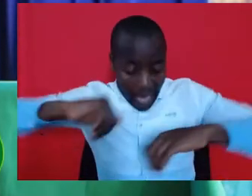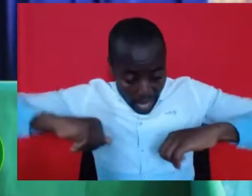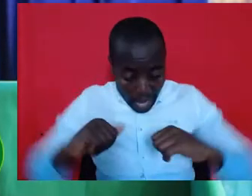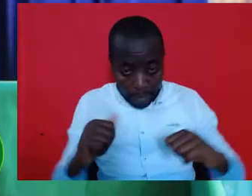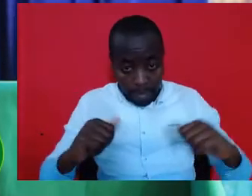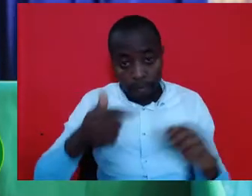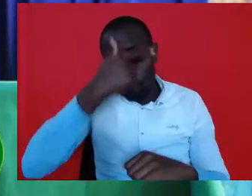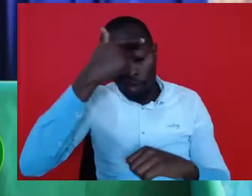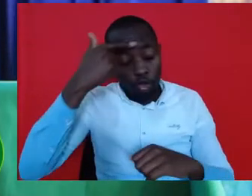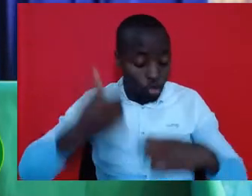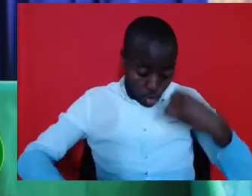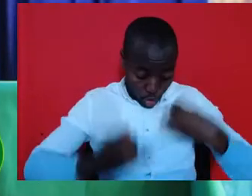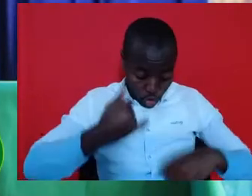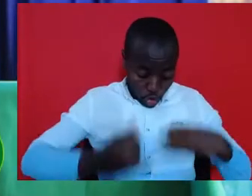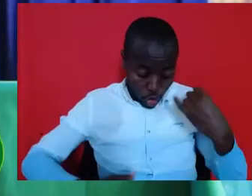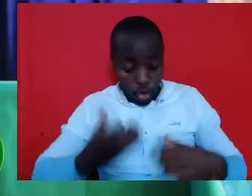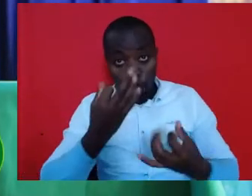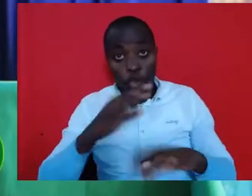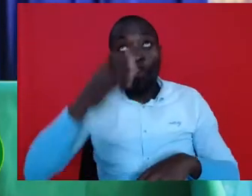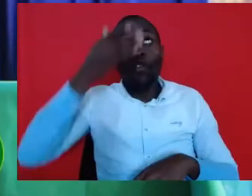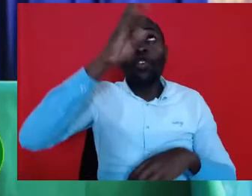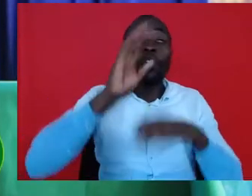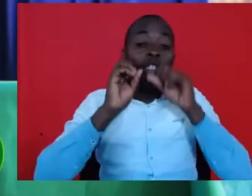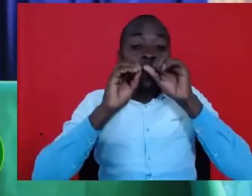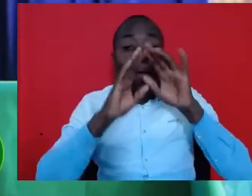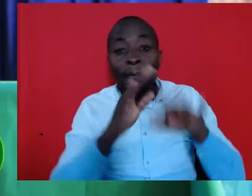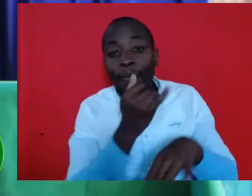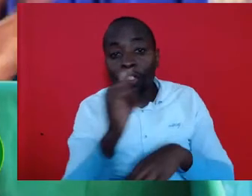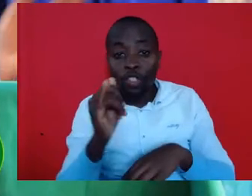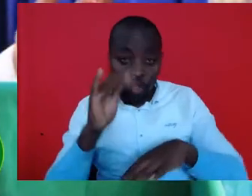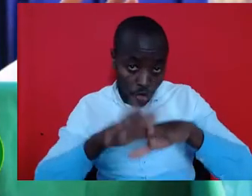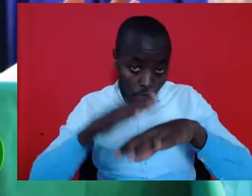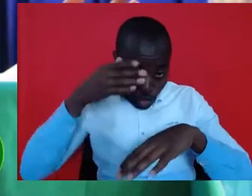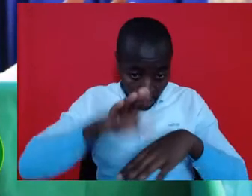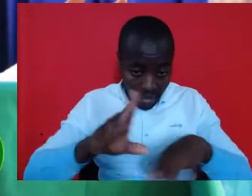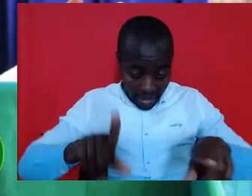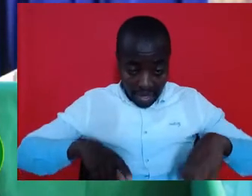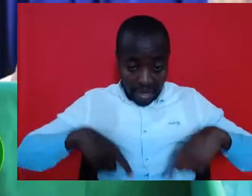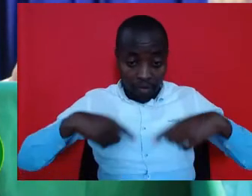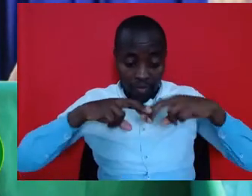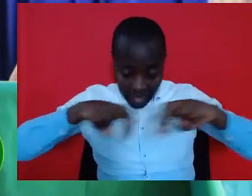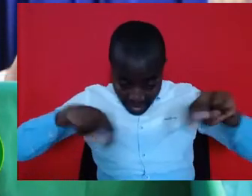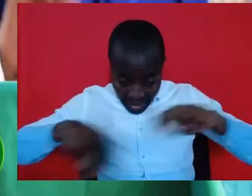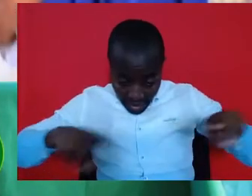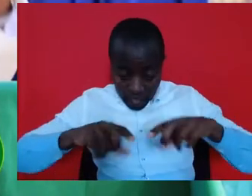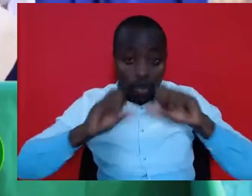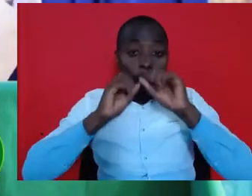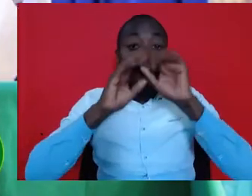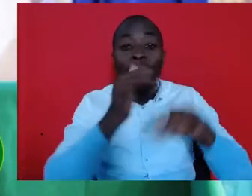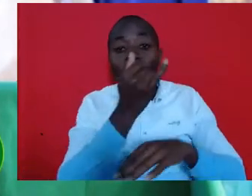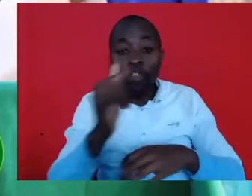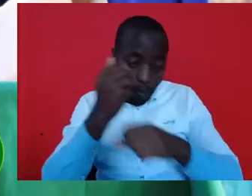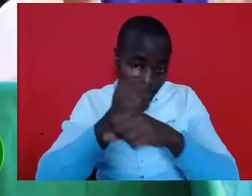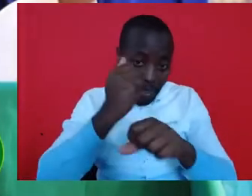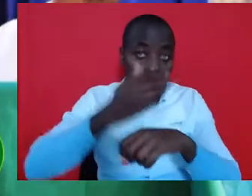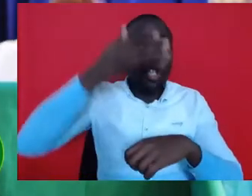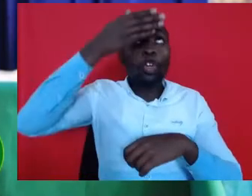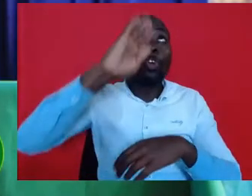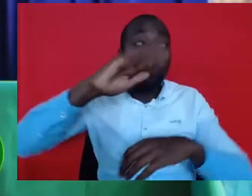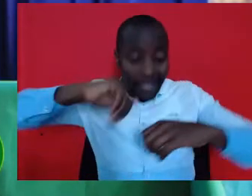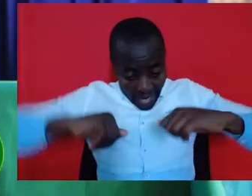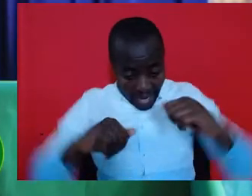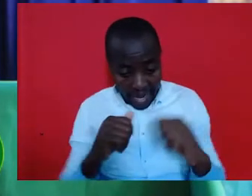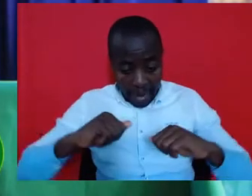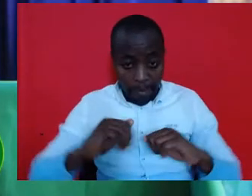furaha yake Mwenyezi Mungu ndio baraka ya maisha yako. Wapendwa, tutafute baraka kwa kumfanya Mwenyezi Mungu afurahi